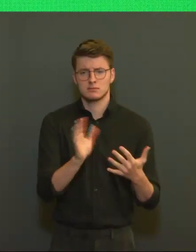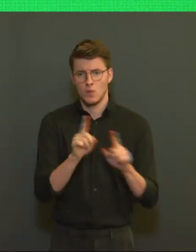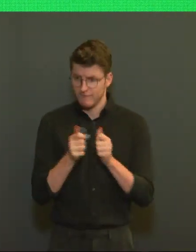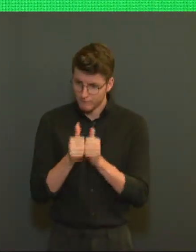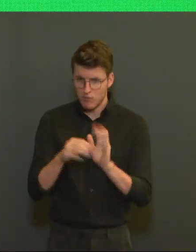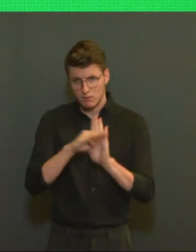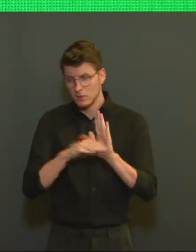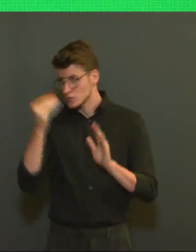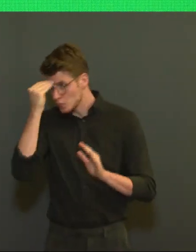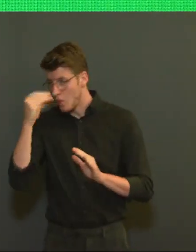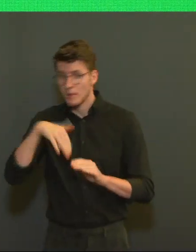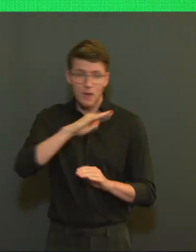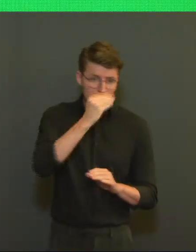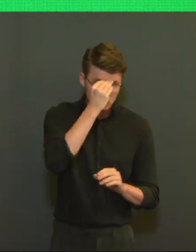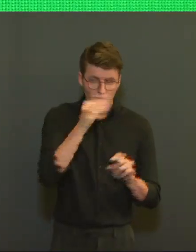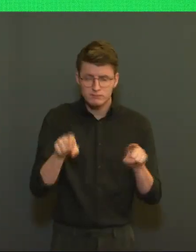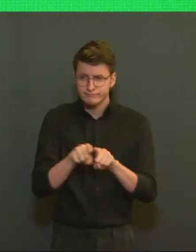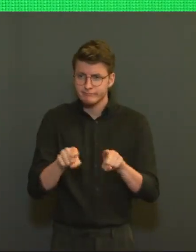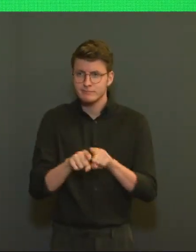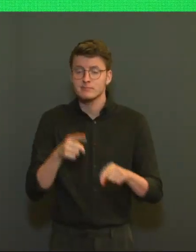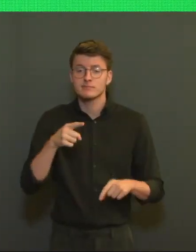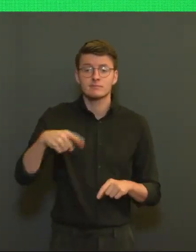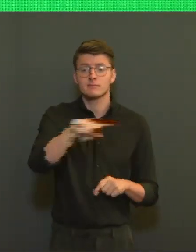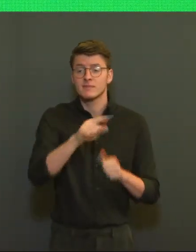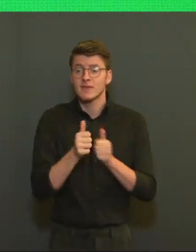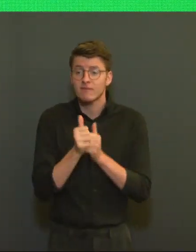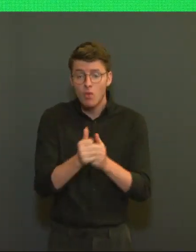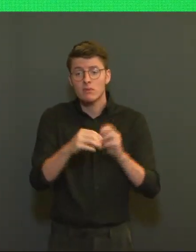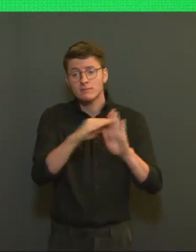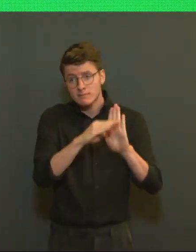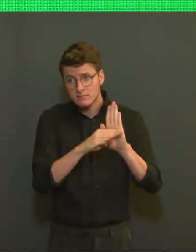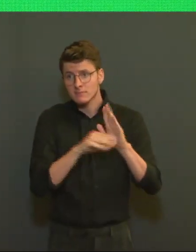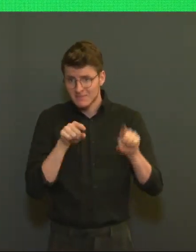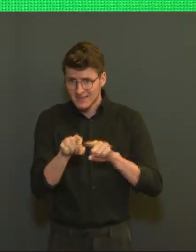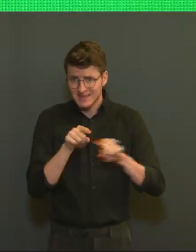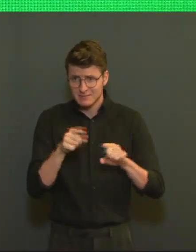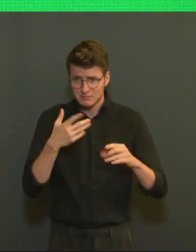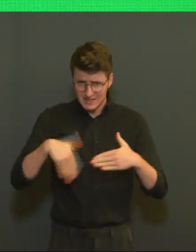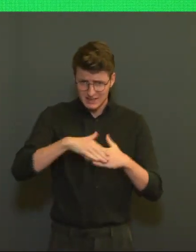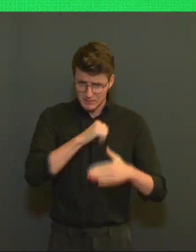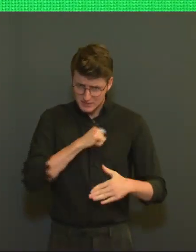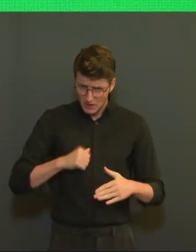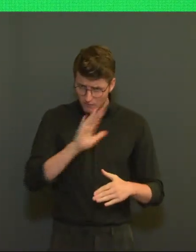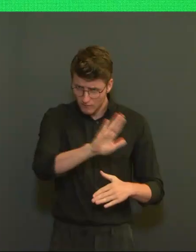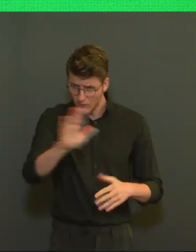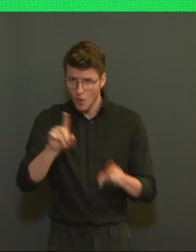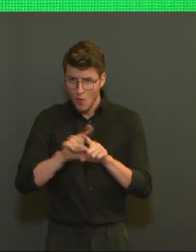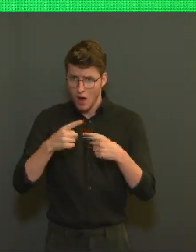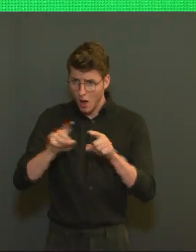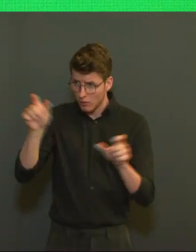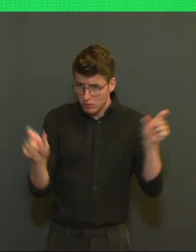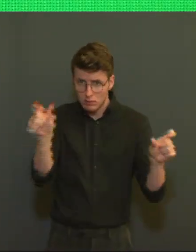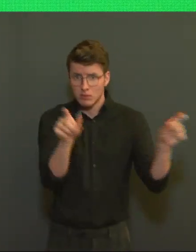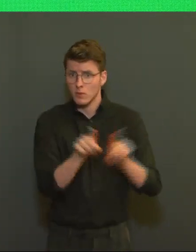opvolgen van deze maatregelen beschermen we onszelf en de anderen. Een nulrisico bestaat echter niet. Het is een